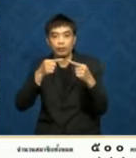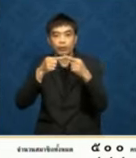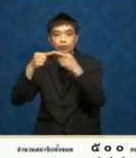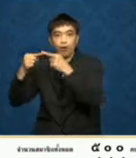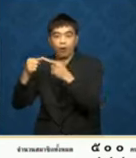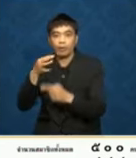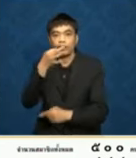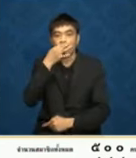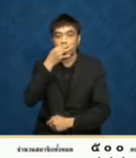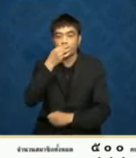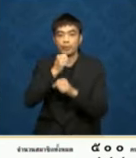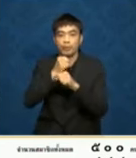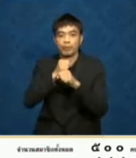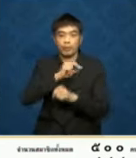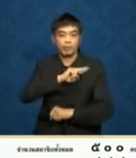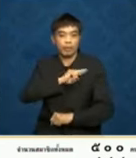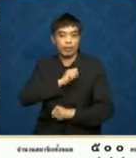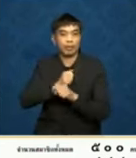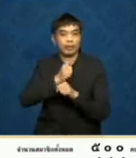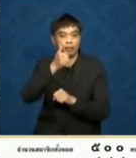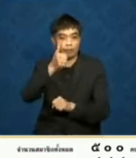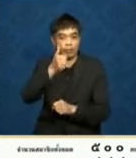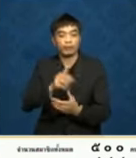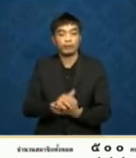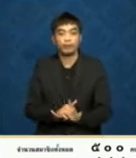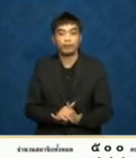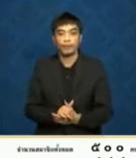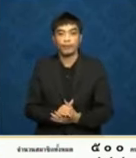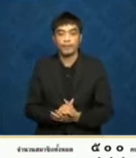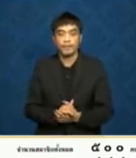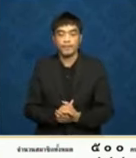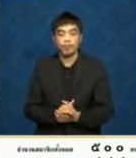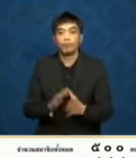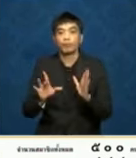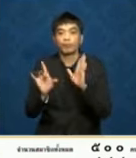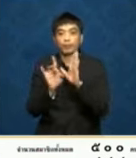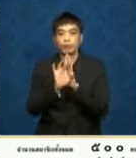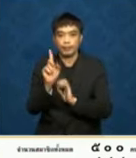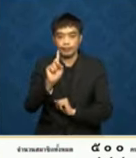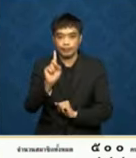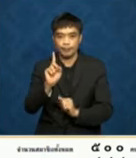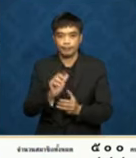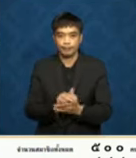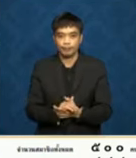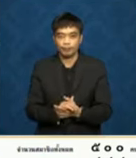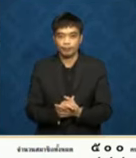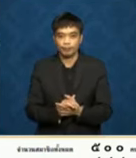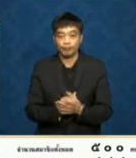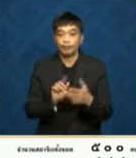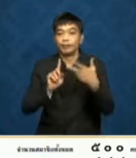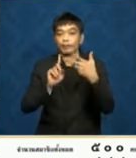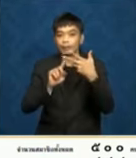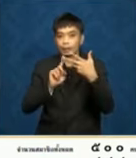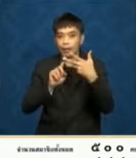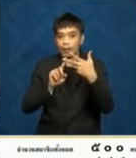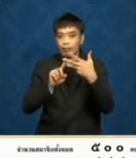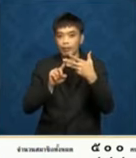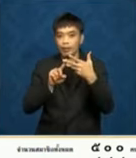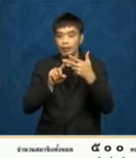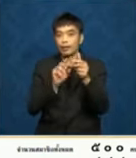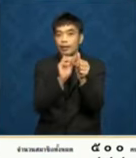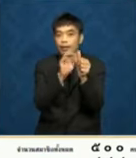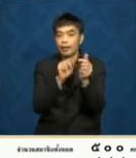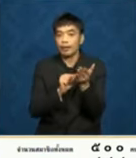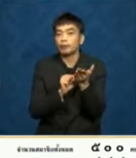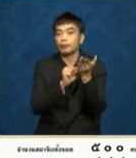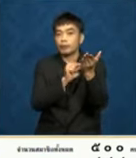ารสร้างอาชีพสร้างอะไรได้ ให้กบ soi techniqueและสุดท้ายด้านที่ 3 ที่จะเป็ขอเสนอ ทอยากจะเสนอแ่